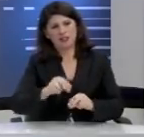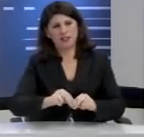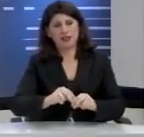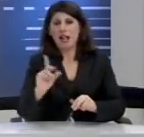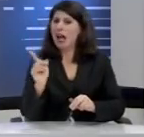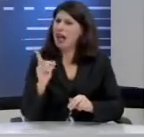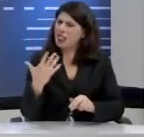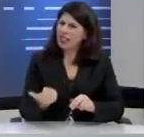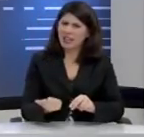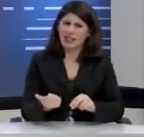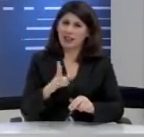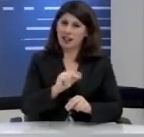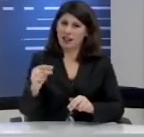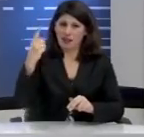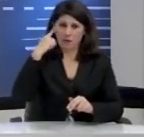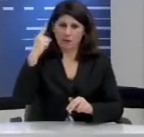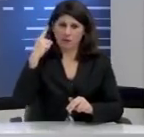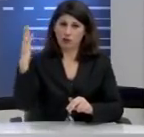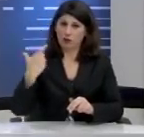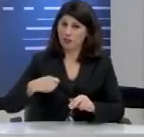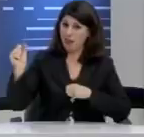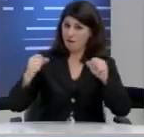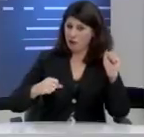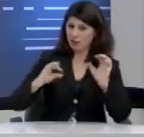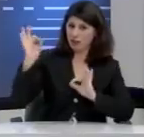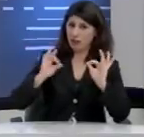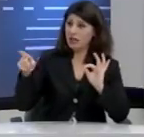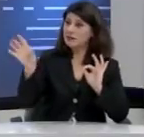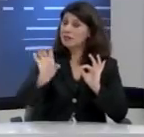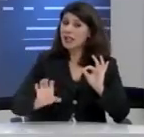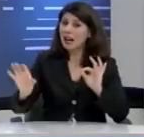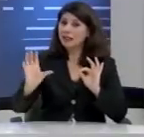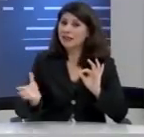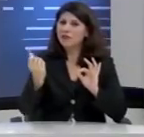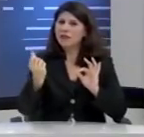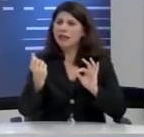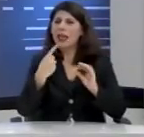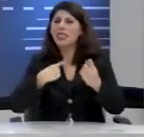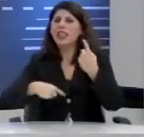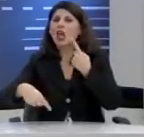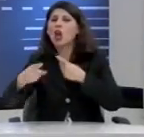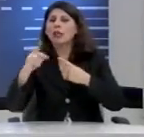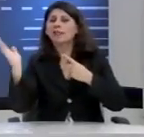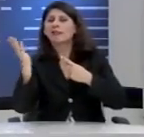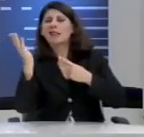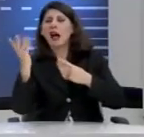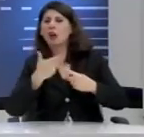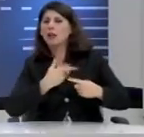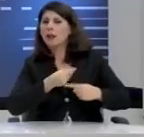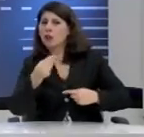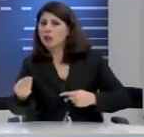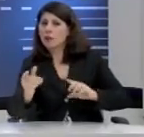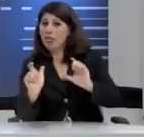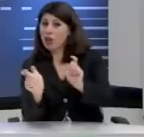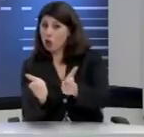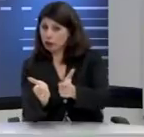ίδιες απόψεις όσο διαφωνείτε για το μακεδονικό. Εσείς ψάχνετε να βρείτε προσχήματα δήθεν στο ότι παραδώσαμε